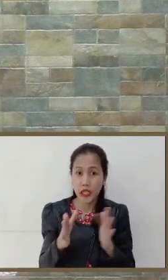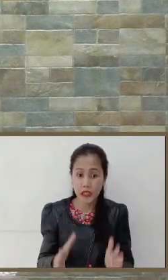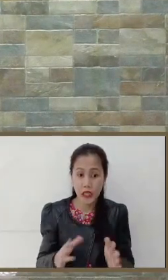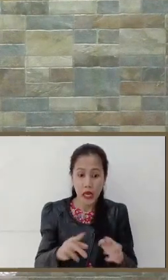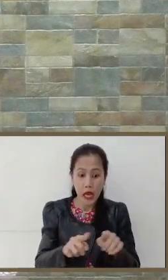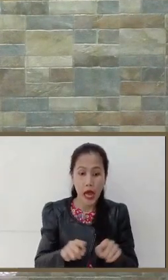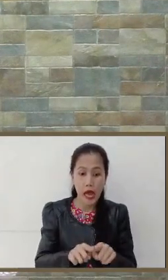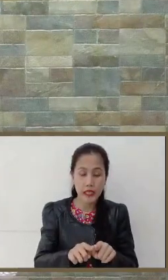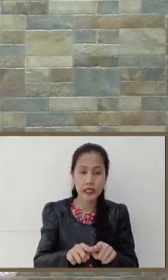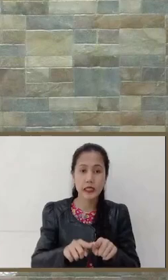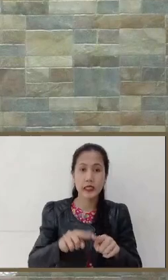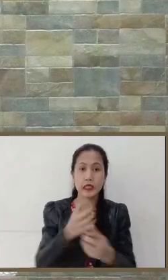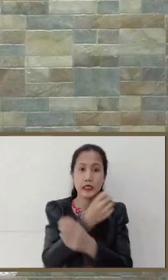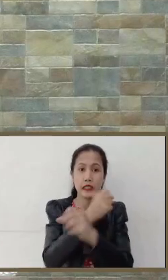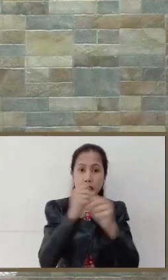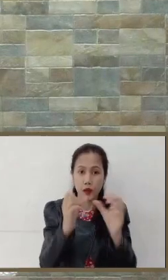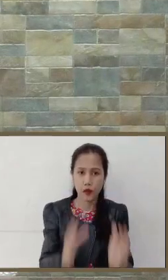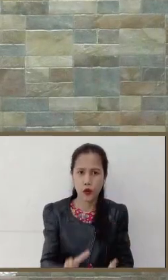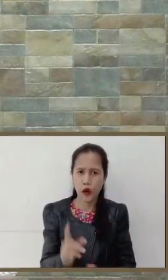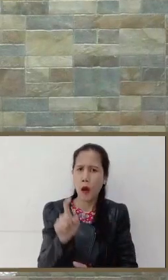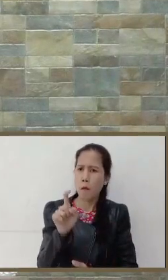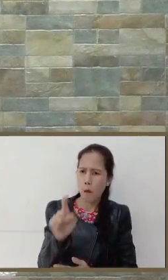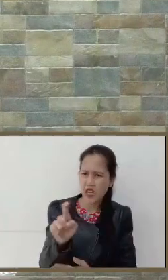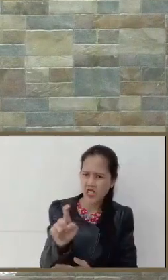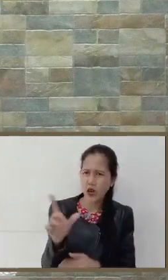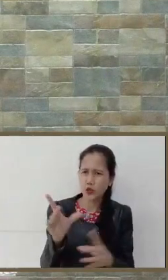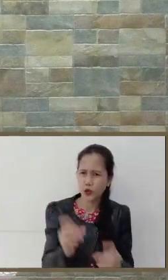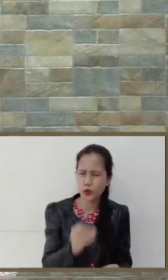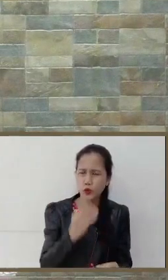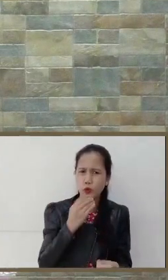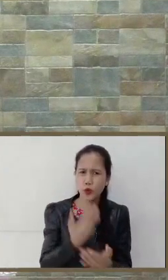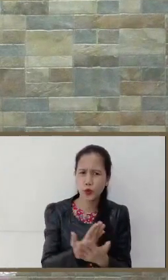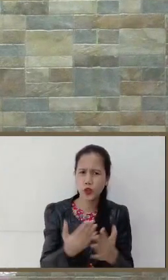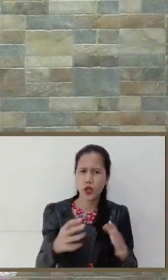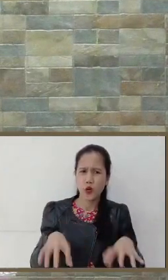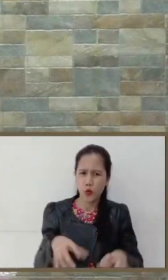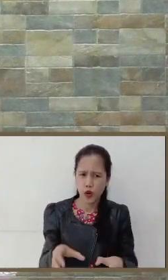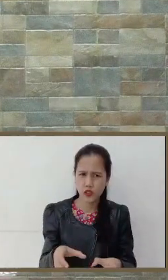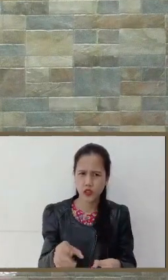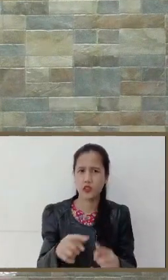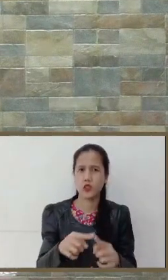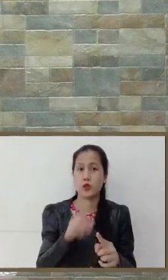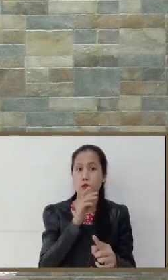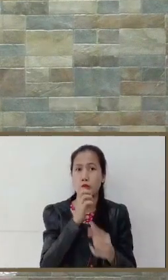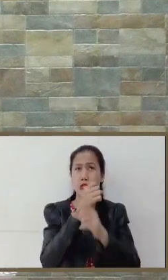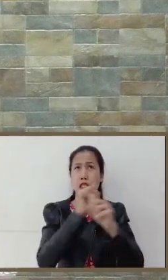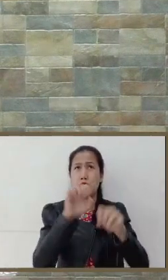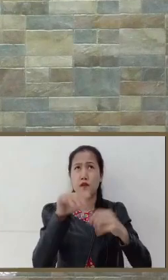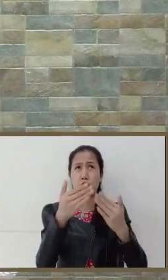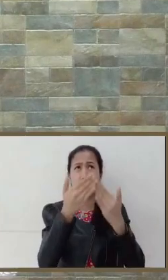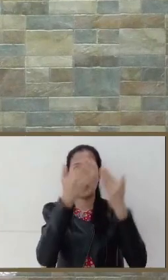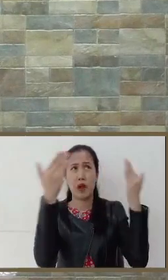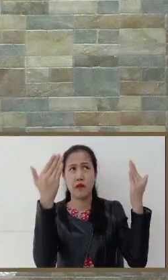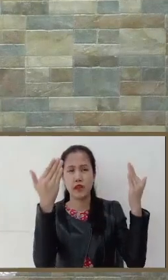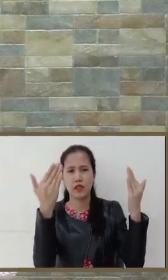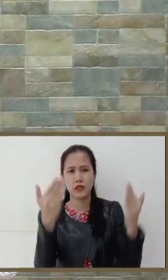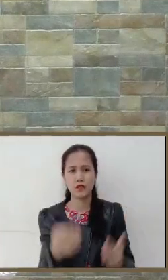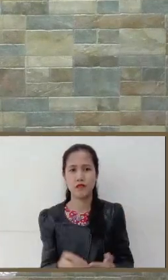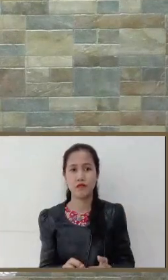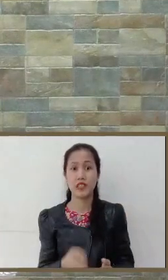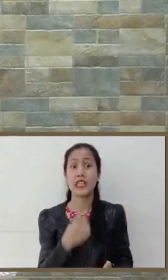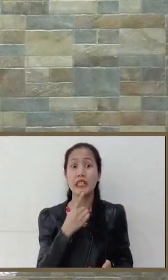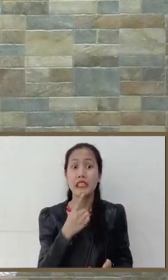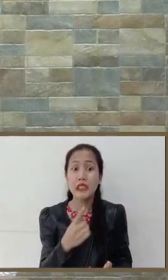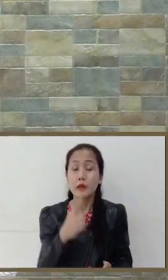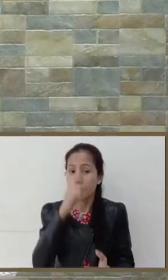law ni Moses. Nakuha niyo po yon. Hindi nila tinatanggal ang Panginoon sa Kristo, pero hindi pwedeng tanging pananampalataya